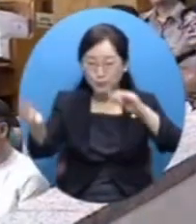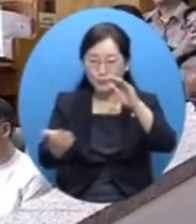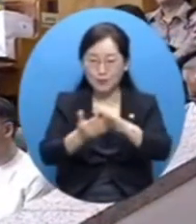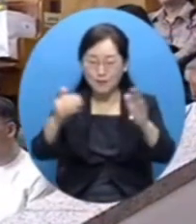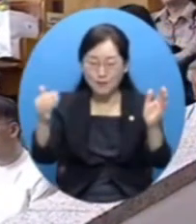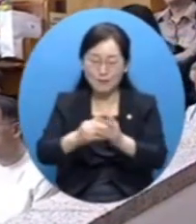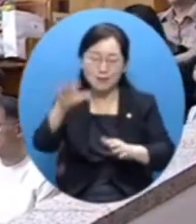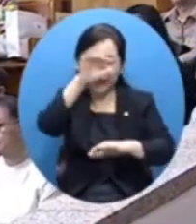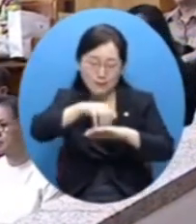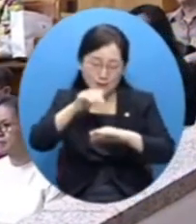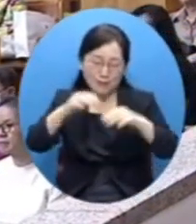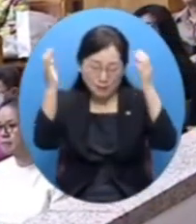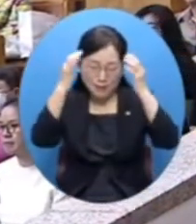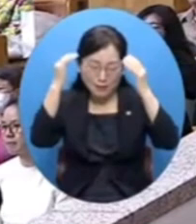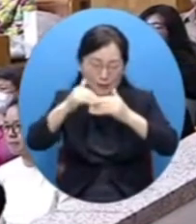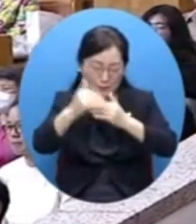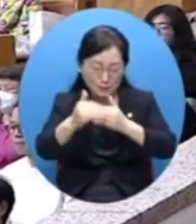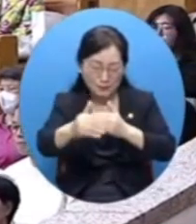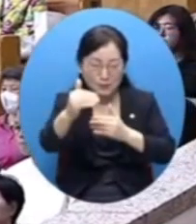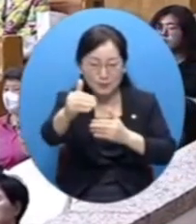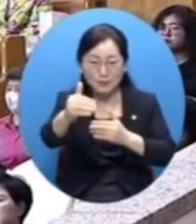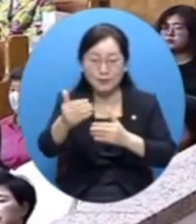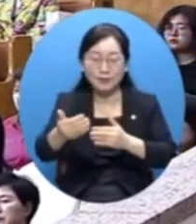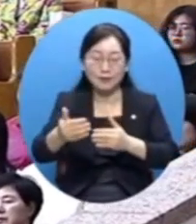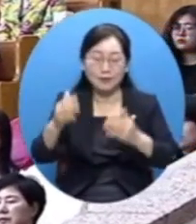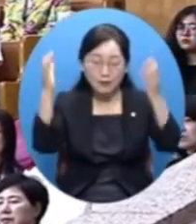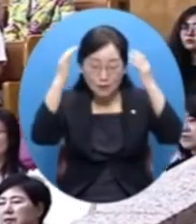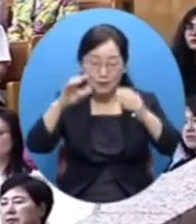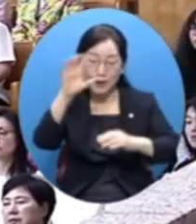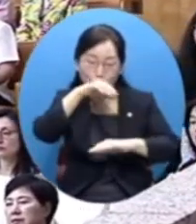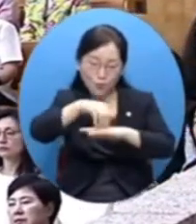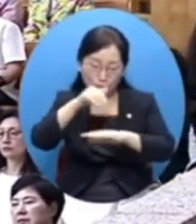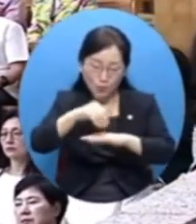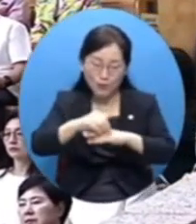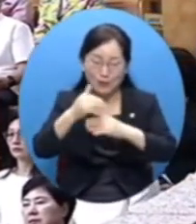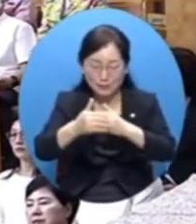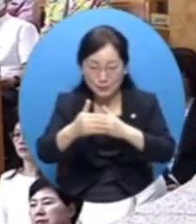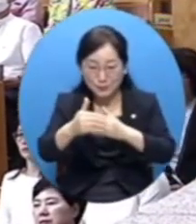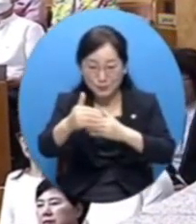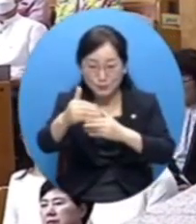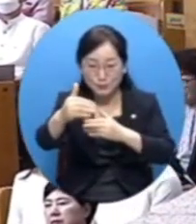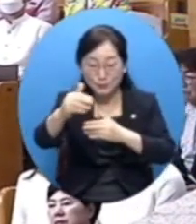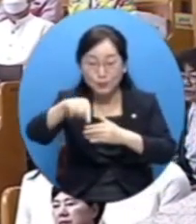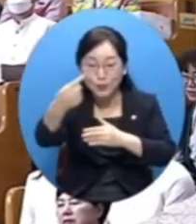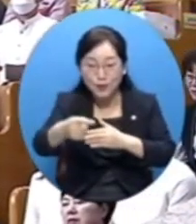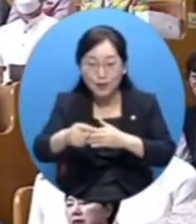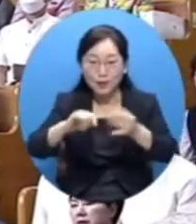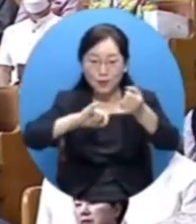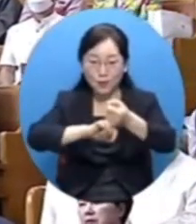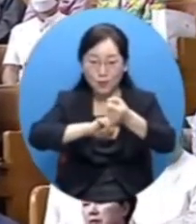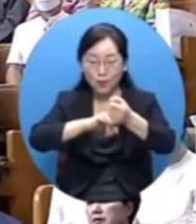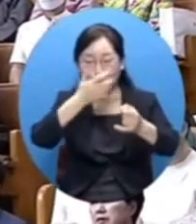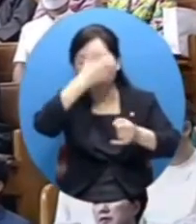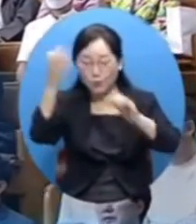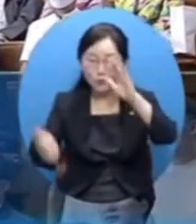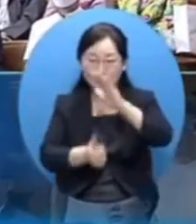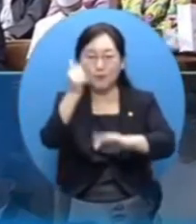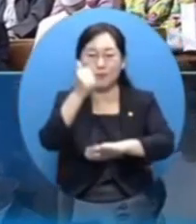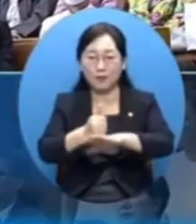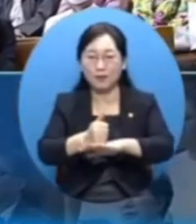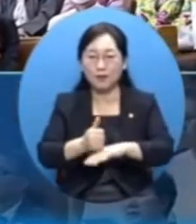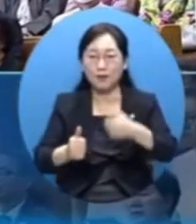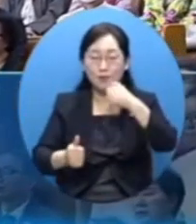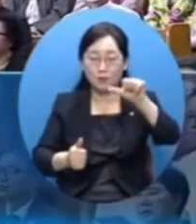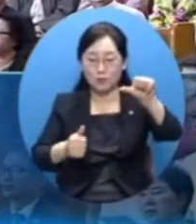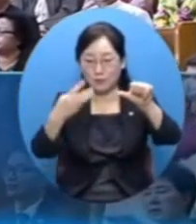연단과 고난의 과정을 통과하게 됩니다 그러나 그 연과 고난의 과정을 통과한 다음 반드시 꿈은 이루어지는 것입니다 로마서 5장 3절 4절을